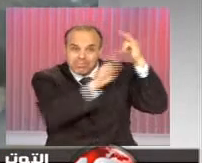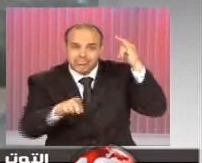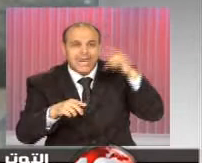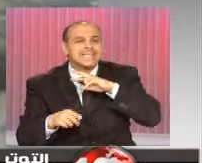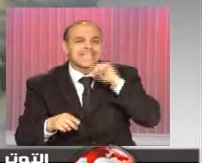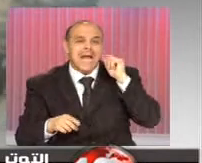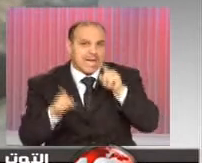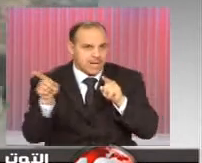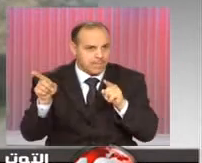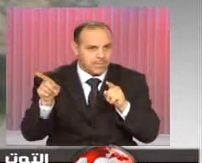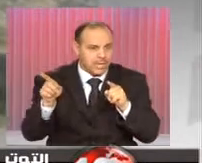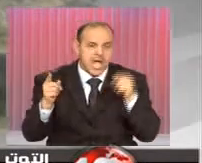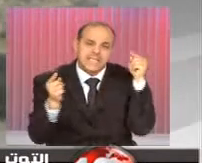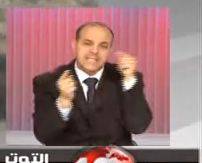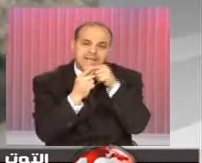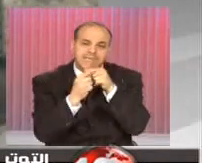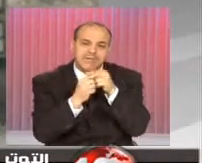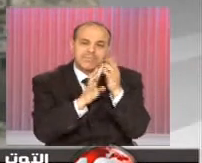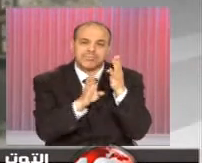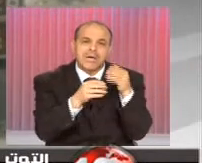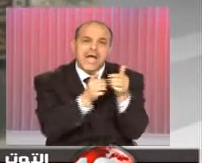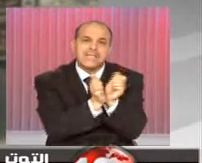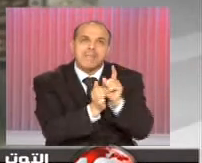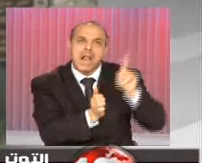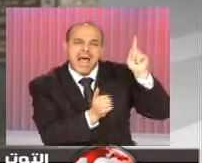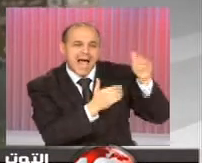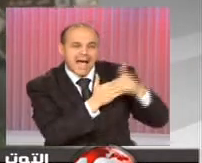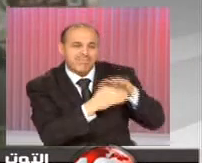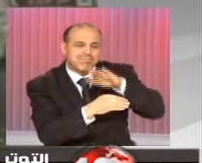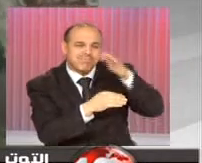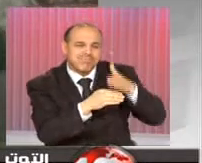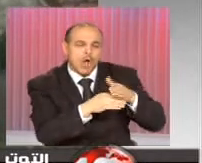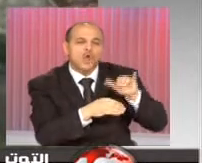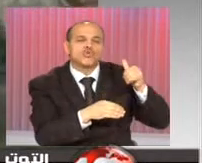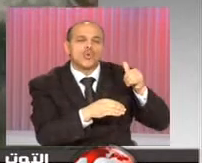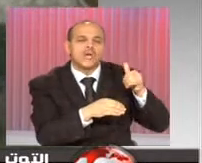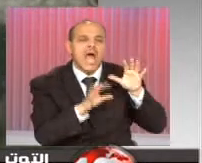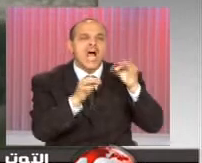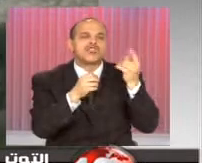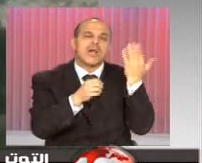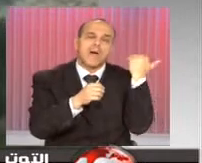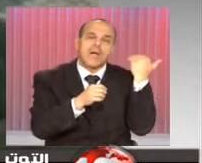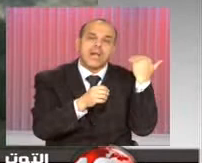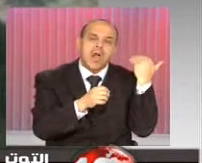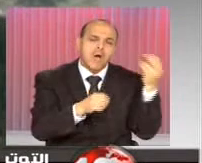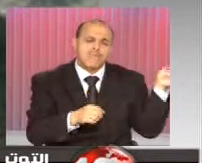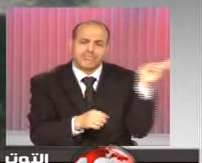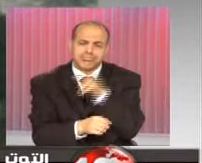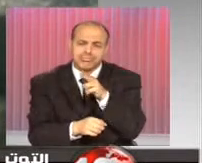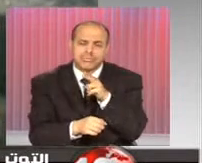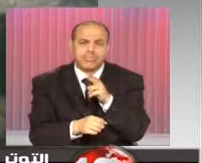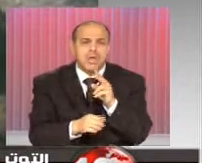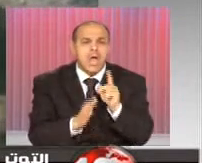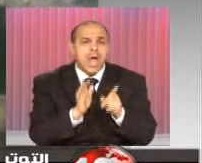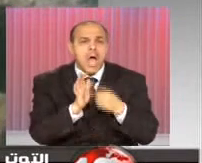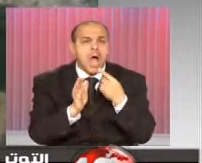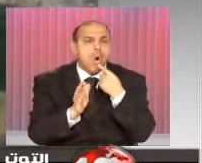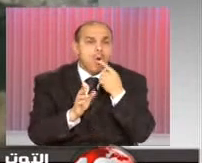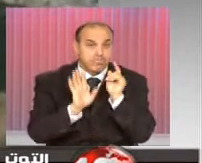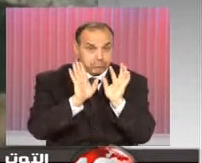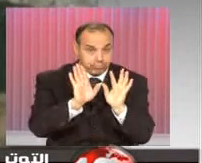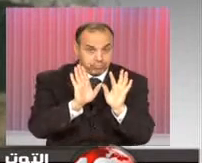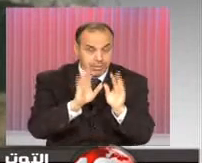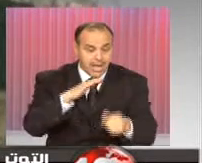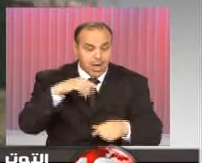الإسرائيلية التي استهدفت قافلة لحزب الله قرب مرتفعات الجولان منذ 10 أيام. وفي أول رد فعل